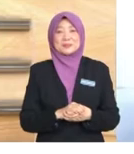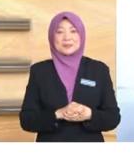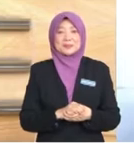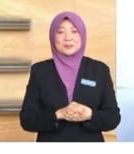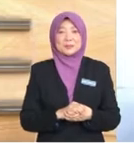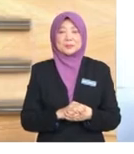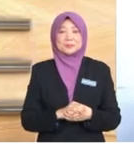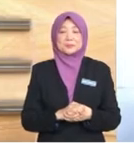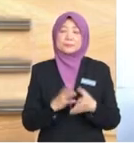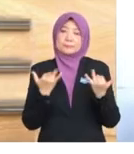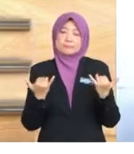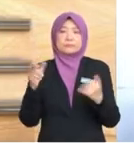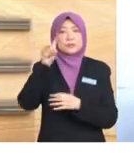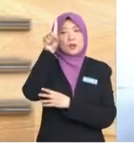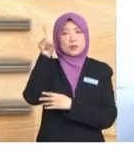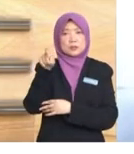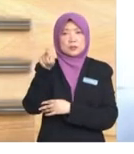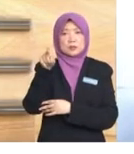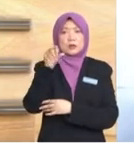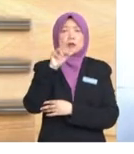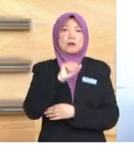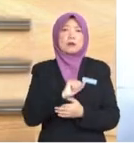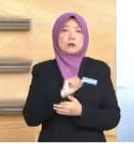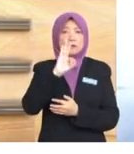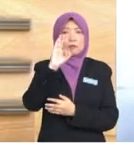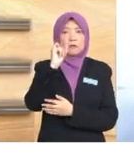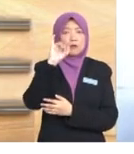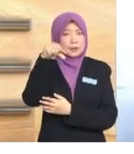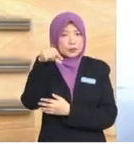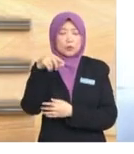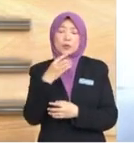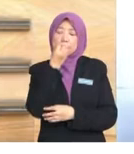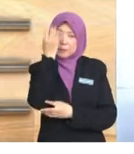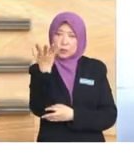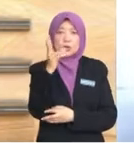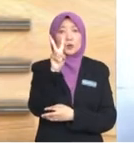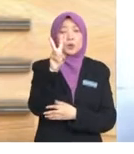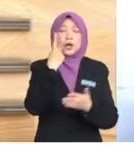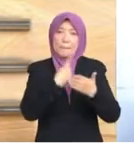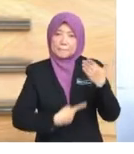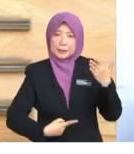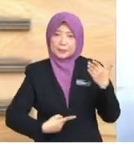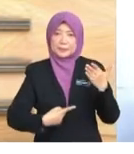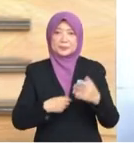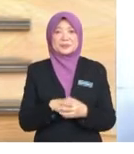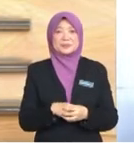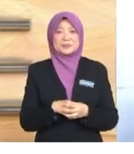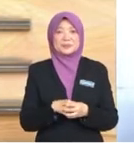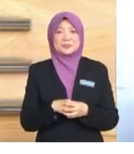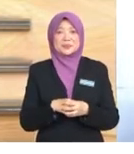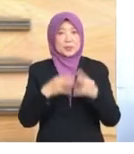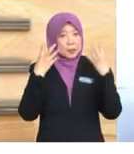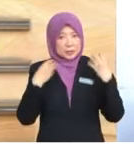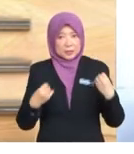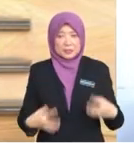cikgu. Cikgu nak tanya Amir Faid pula. Amir Faid, sebutkan yang kedua. Hiasan yang kedua. Cepat,